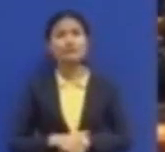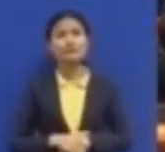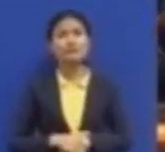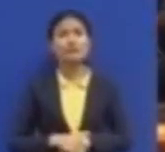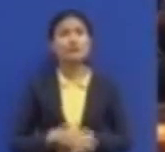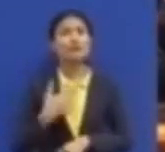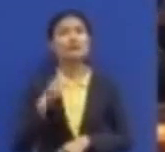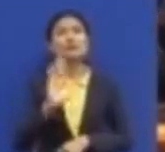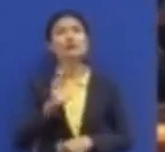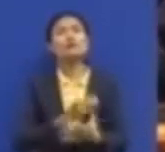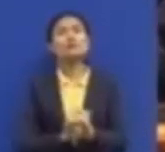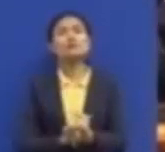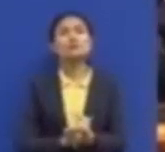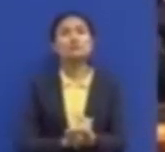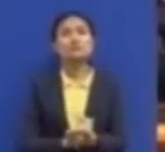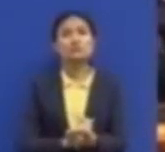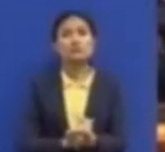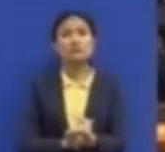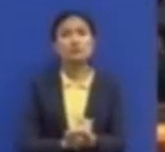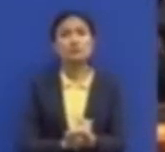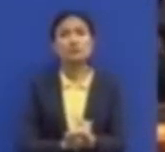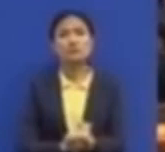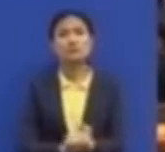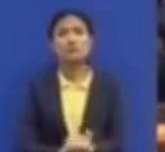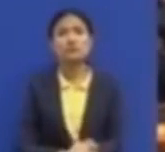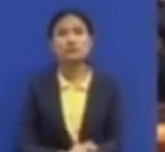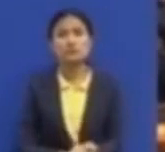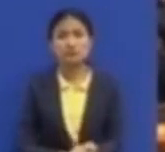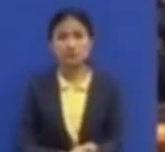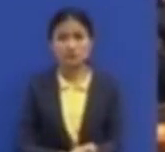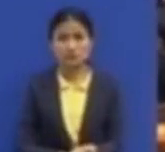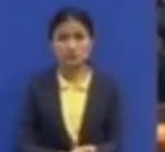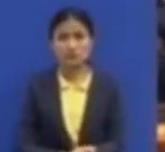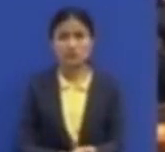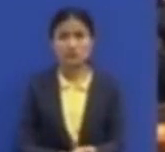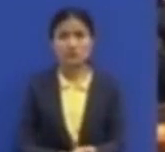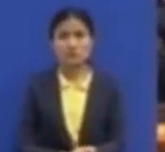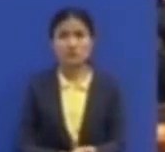ก็ต่อไป